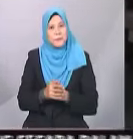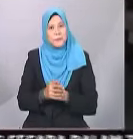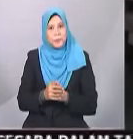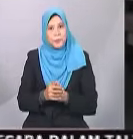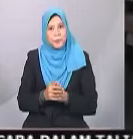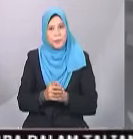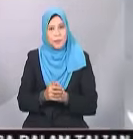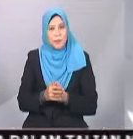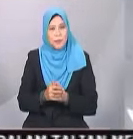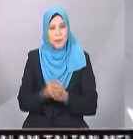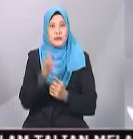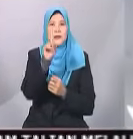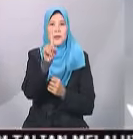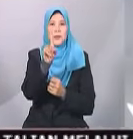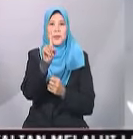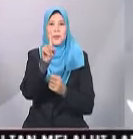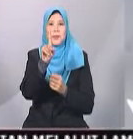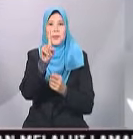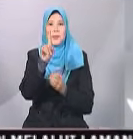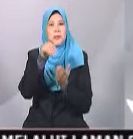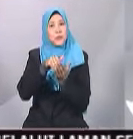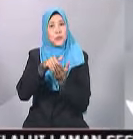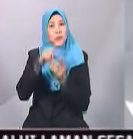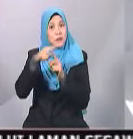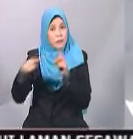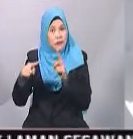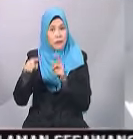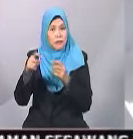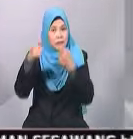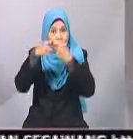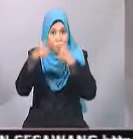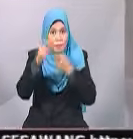capu-capu RM1,000 dia? RM1,500. Api saja.